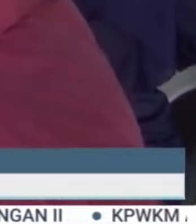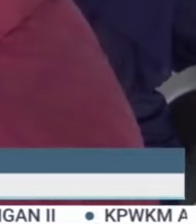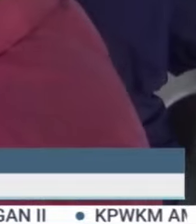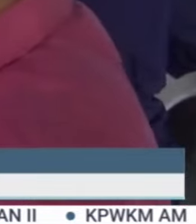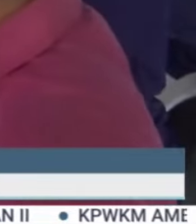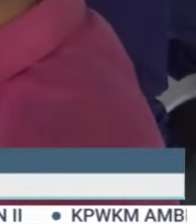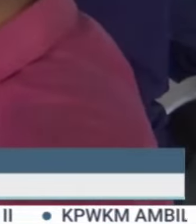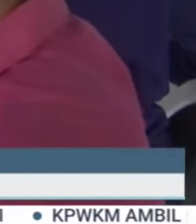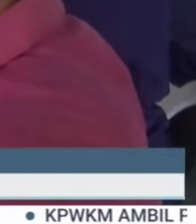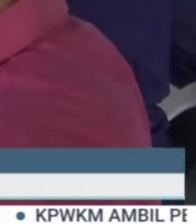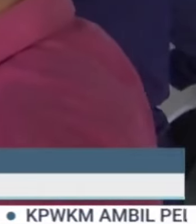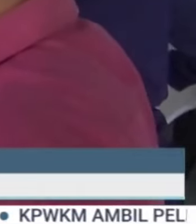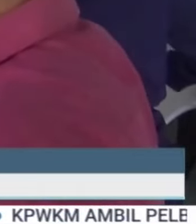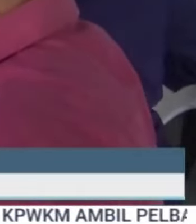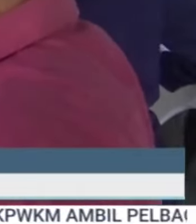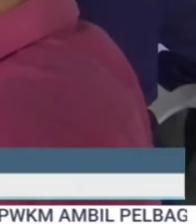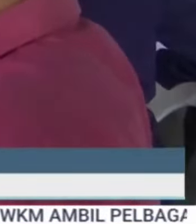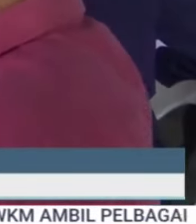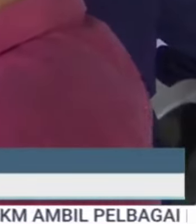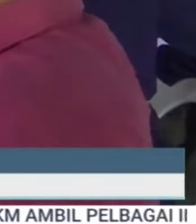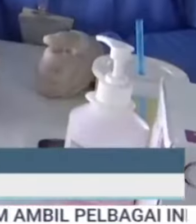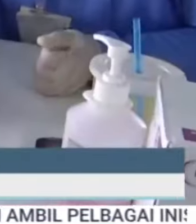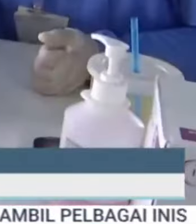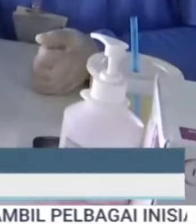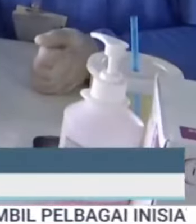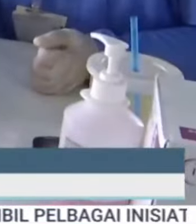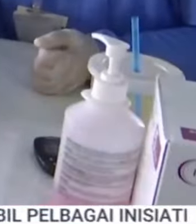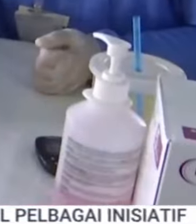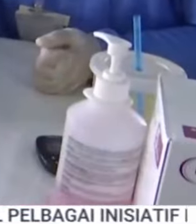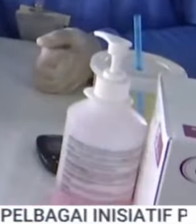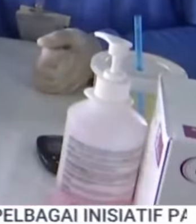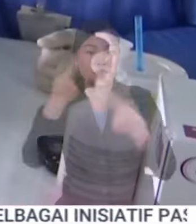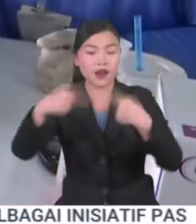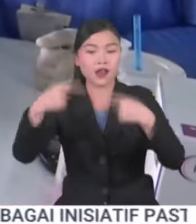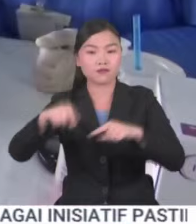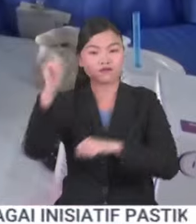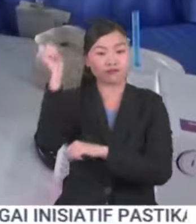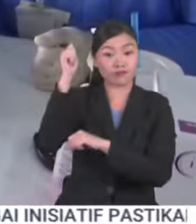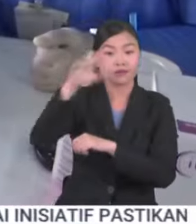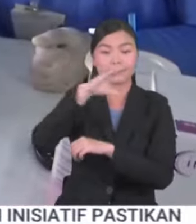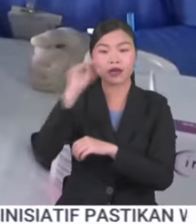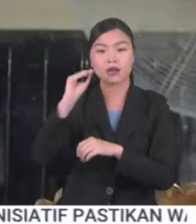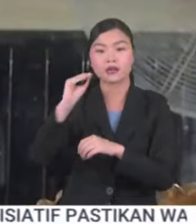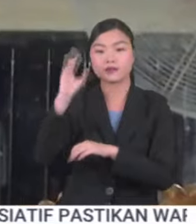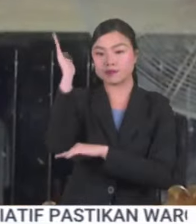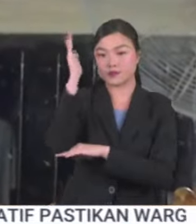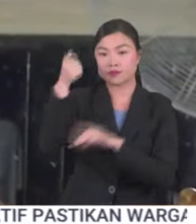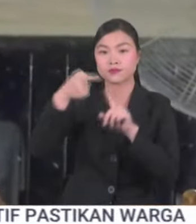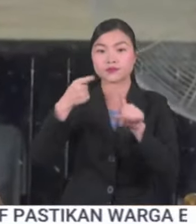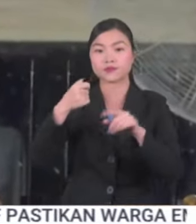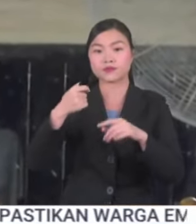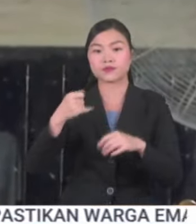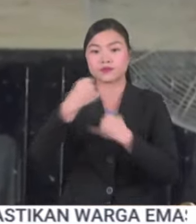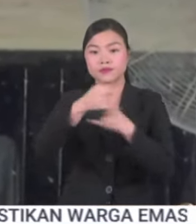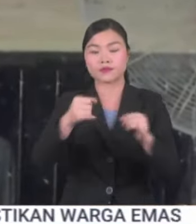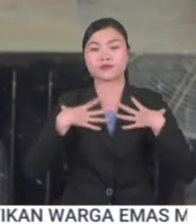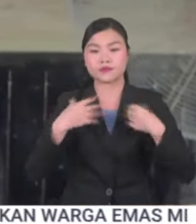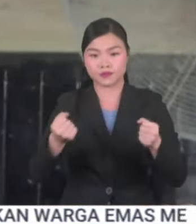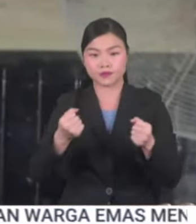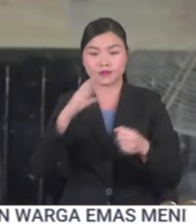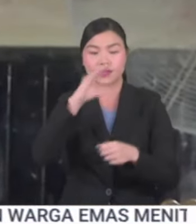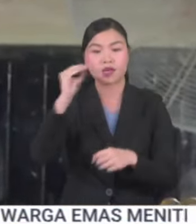berlangsung hari diisi dengan ziarah Hospital pertandingan badminton serta ceramah dari jabatan kesihatan dan polis